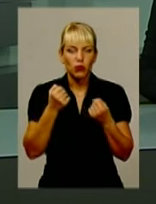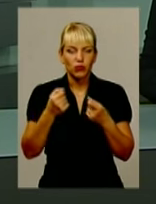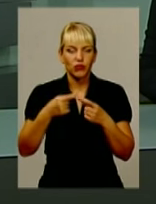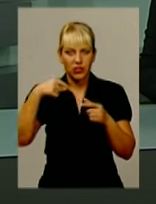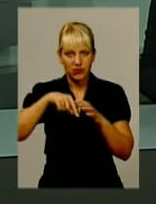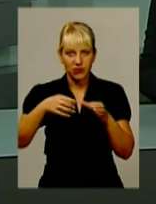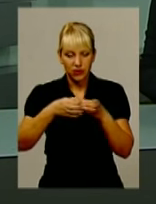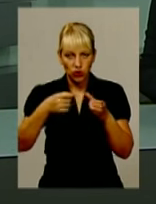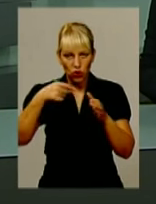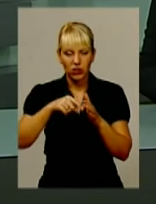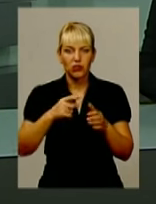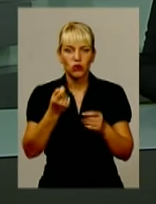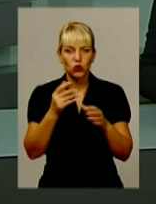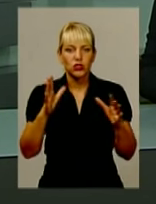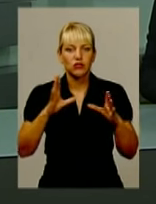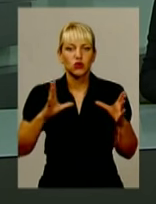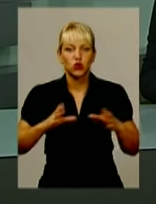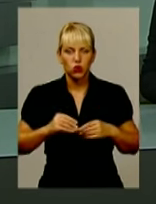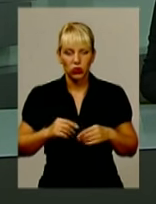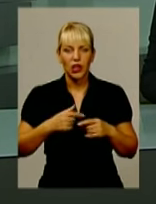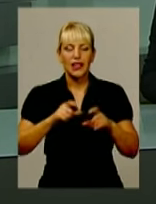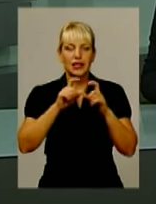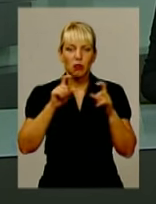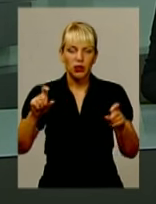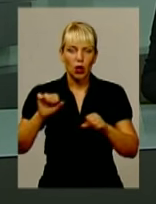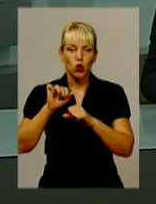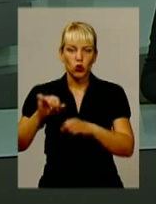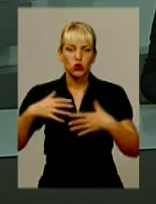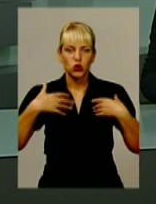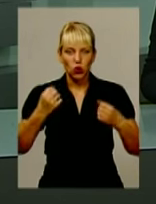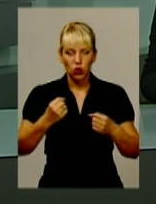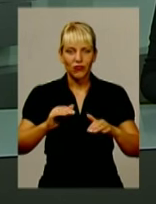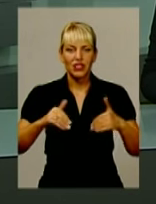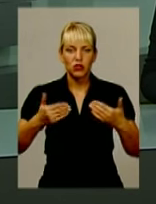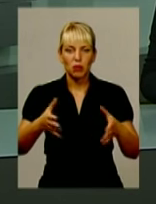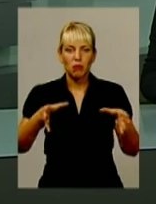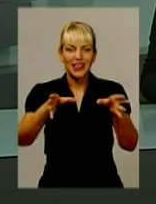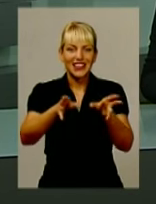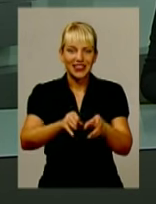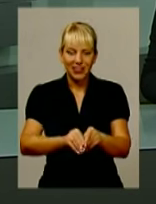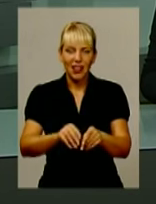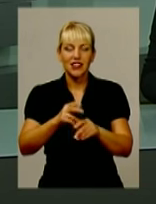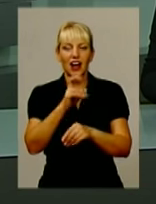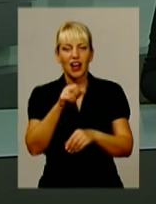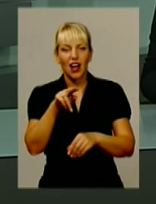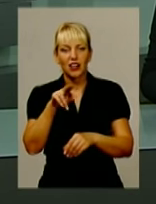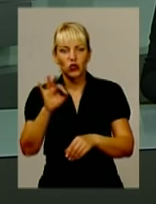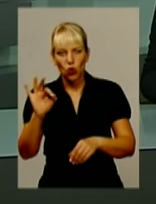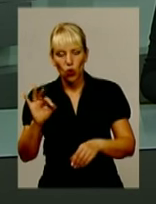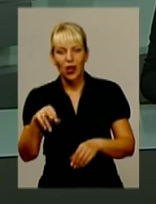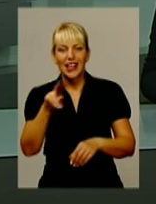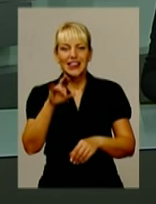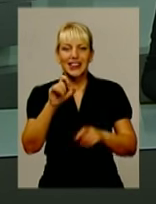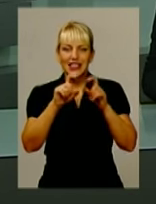вщухла. Нагадаю, Департамент охорони здоров'я ініціював приєднання кардіохірургічного відділення обласної лікарні до кардіо